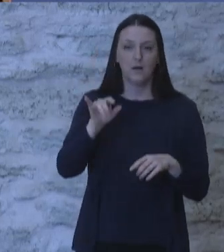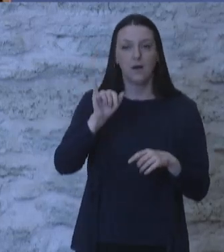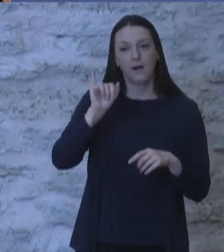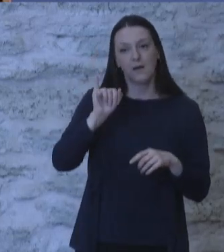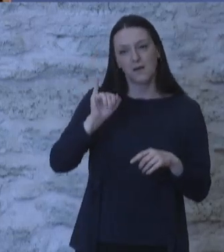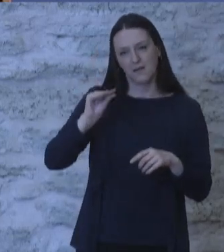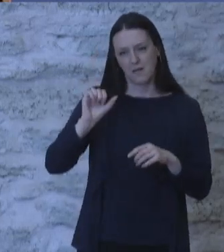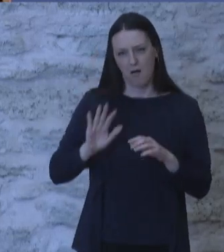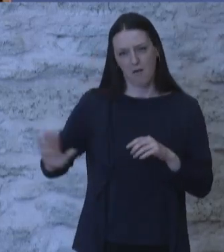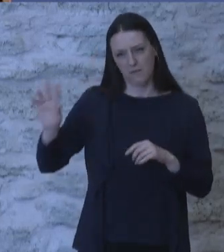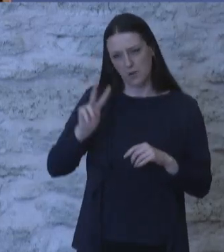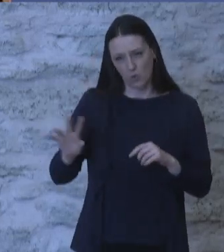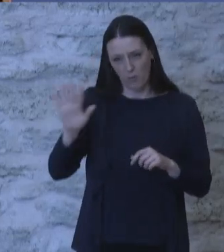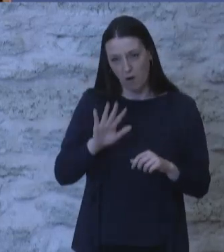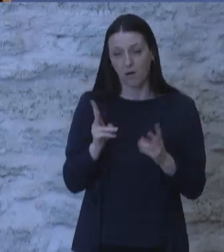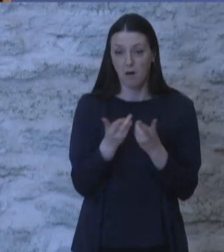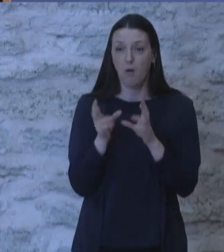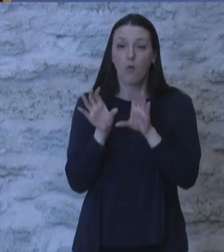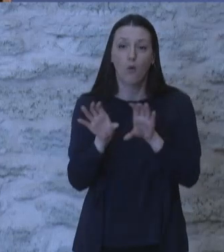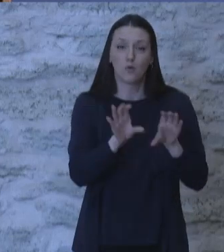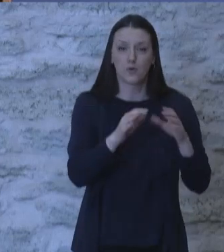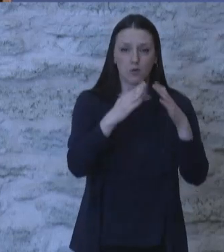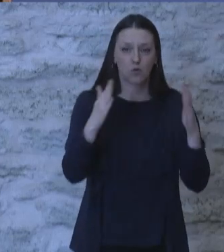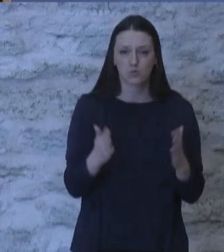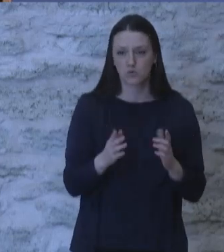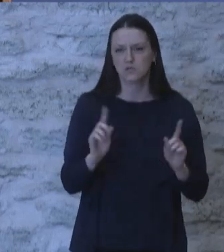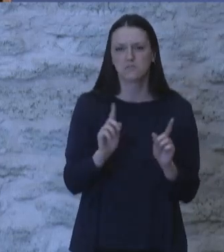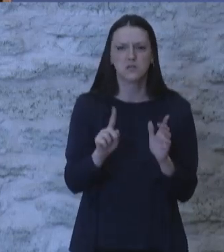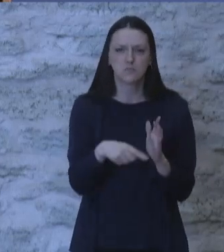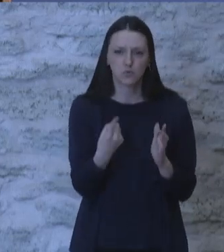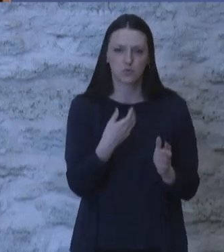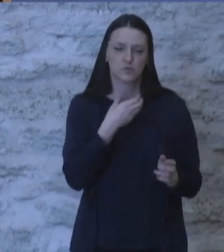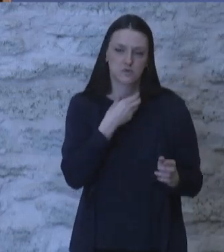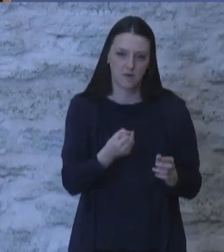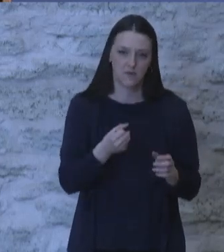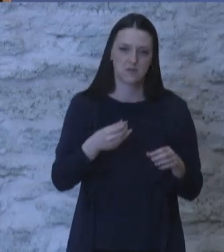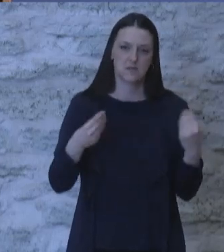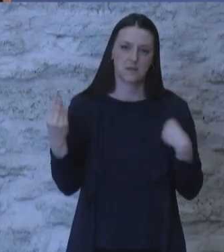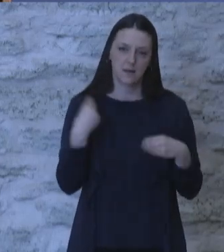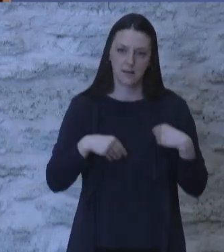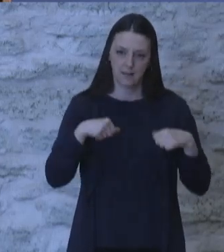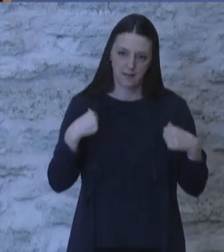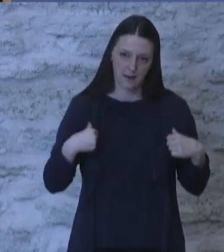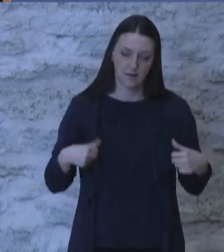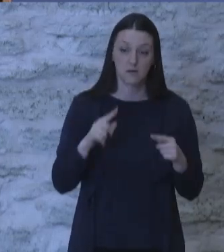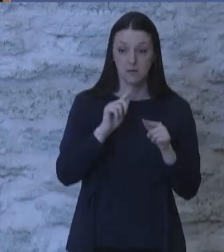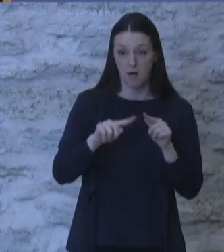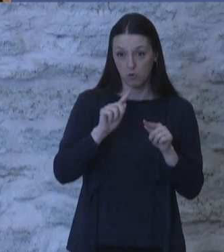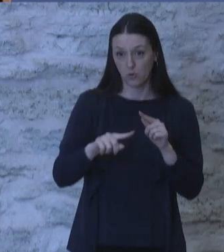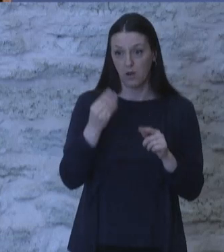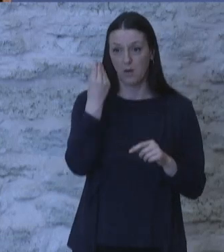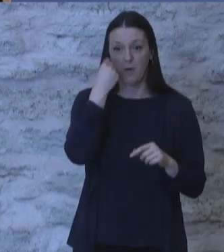jätkuvat. Näiteks hooldekodudes väga suur defitsiit kitlitest natukene paremaks on